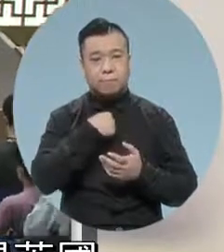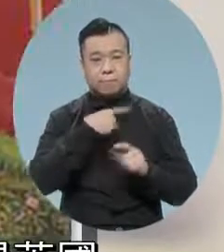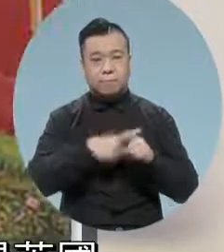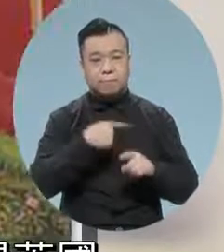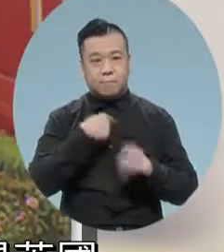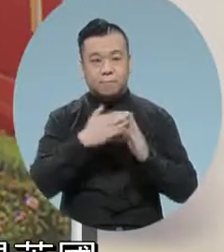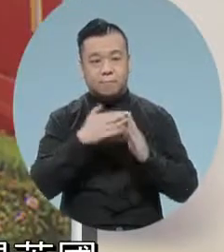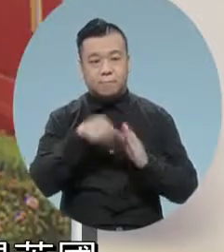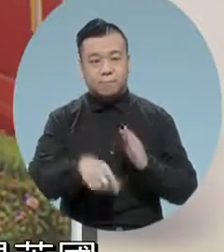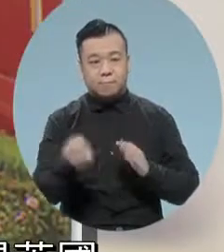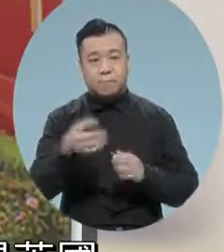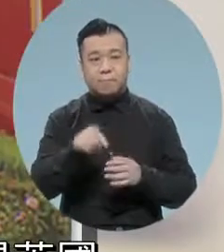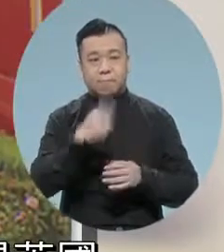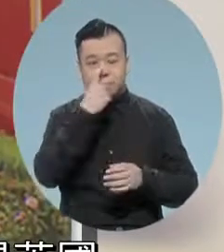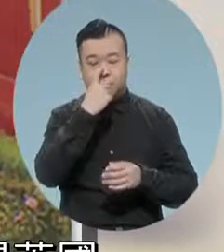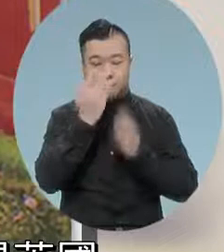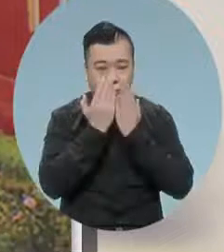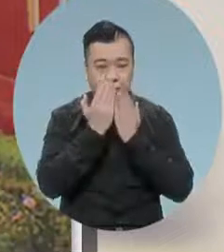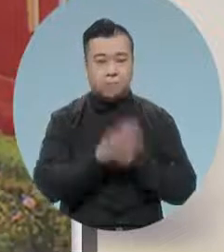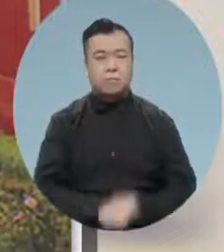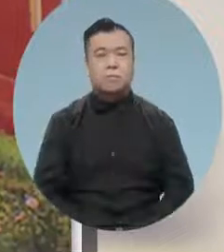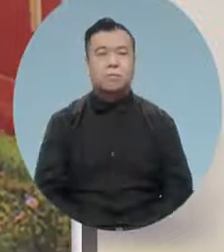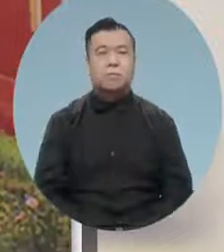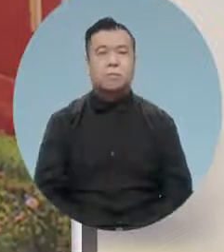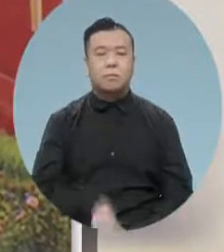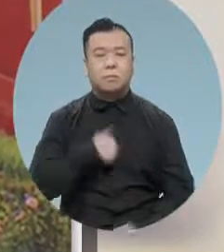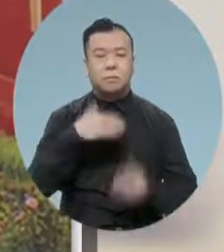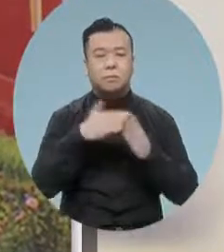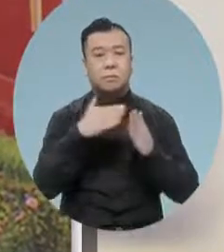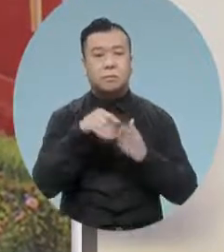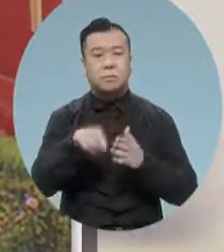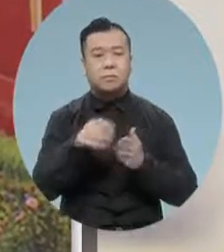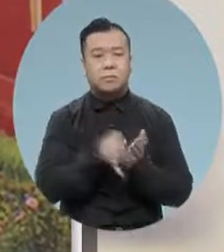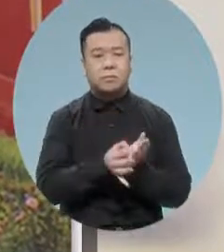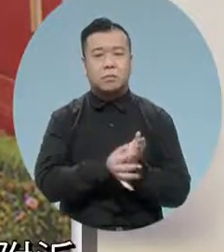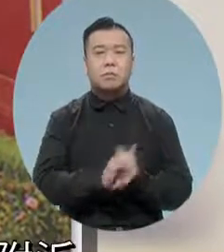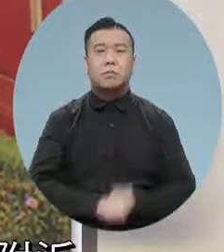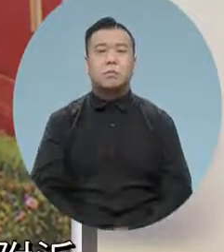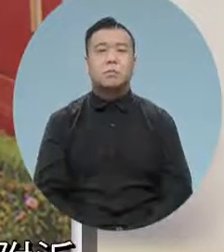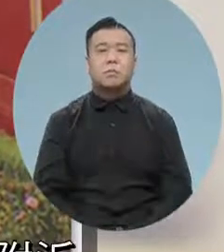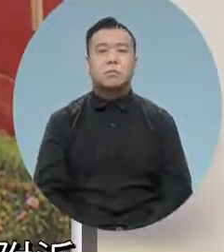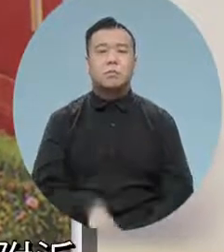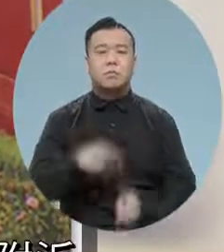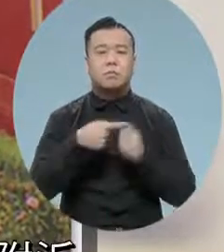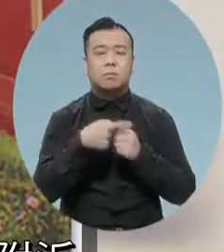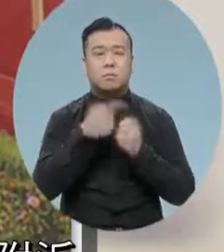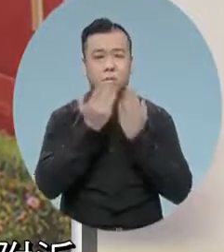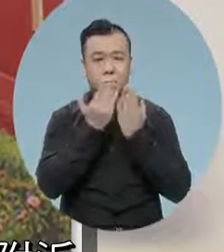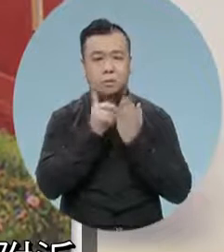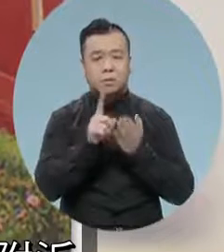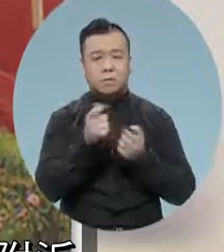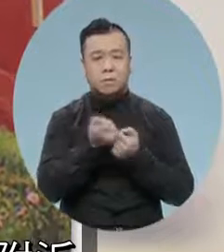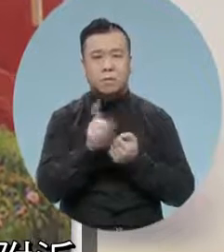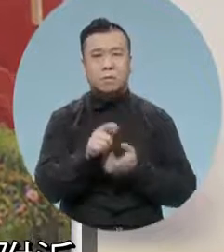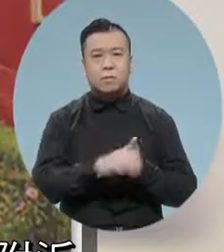原居民，在英國讀書，我住過一區，因為我第一個讀的 college 附近